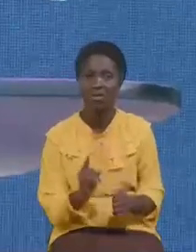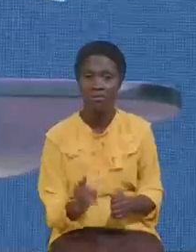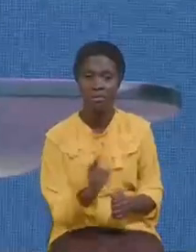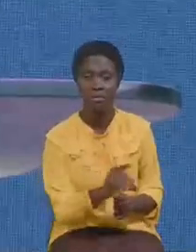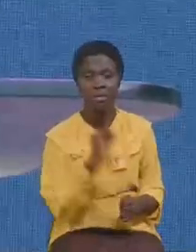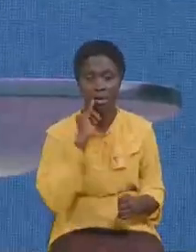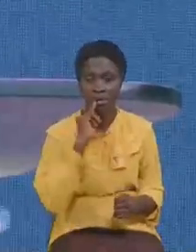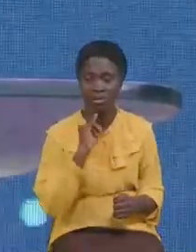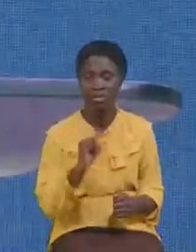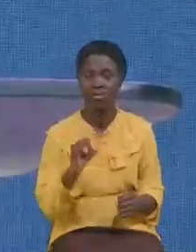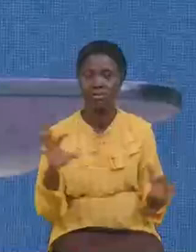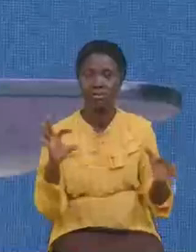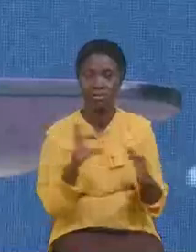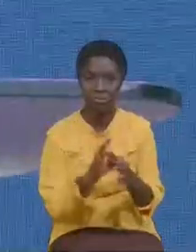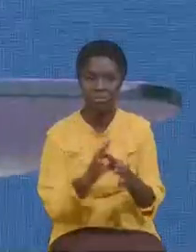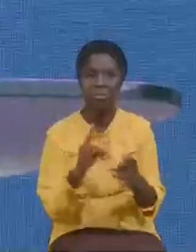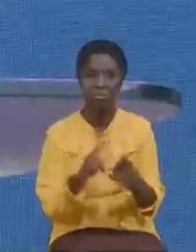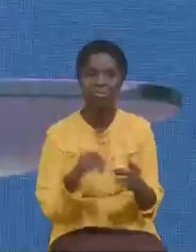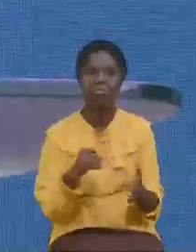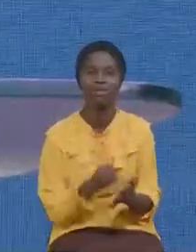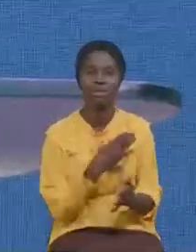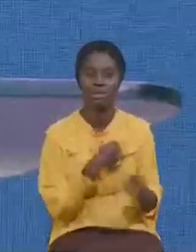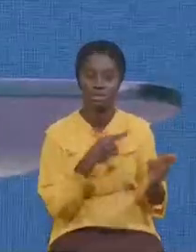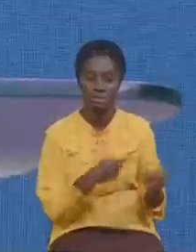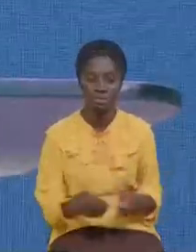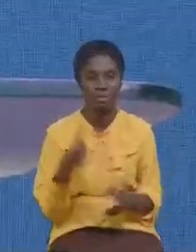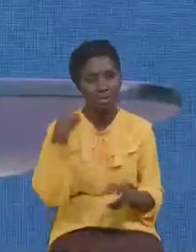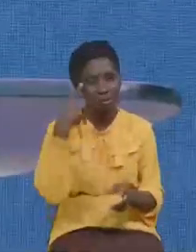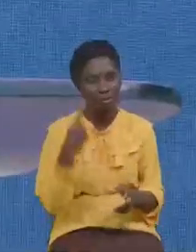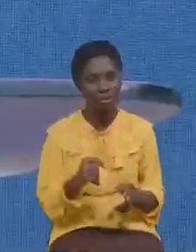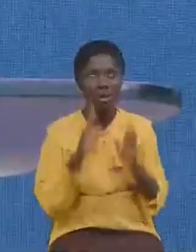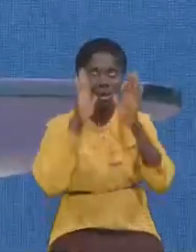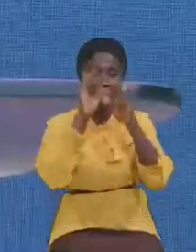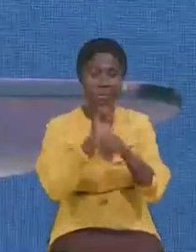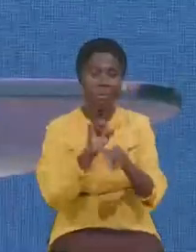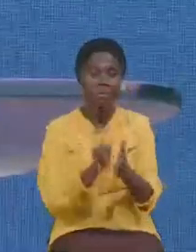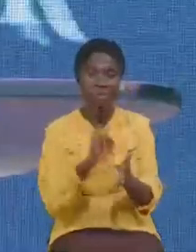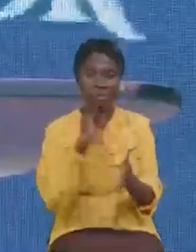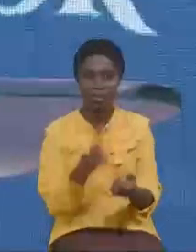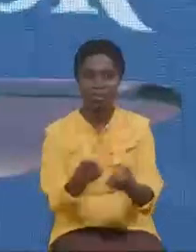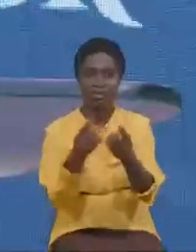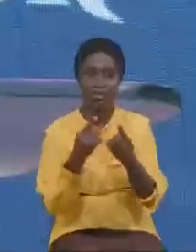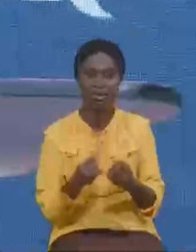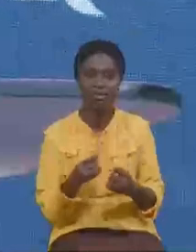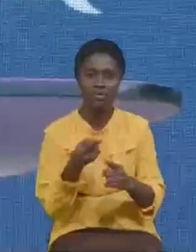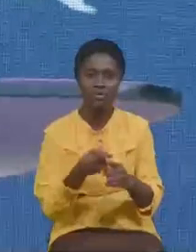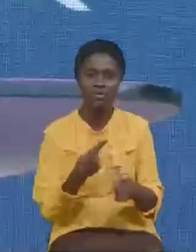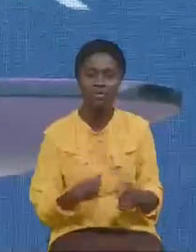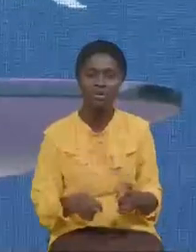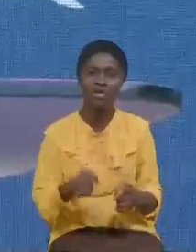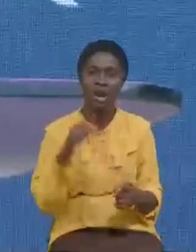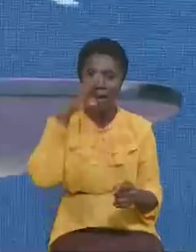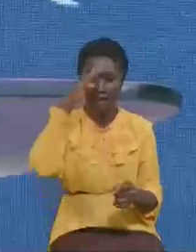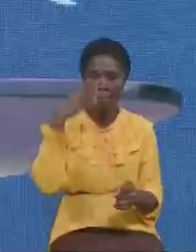devant tout faire que tout le monde s'apprête pour la prière de miracle provenant de l'homme de Dieu et